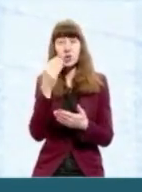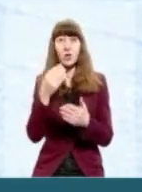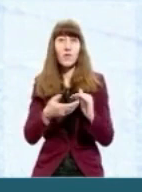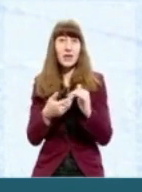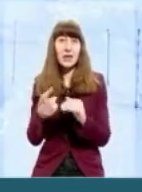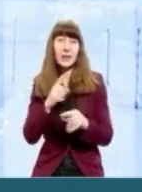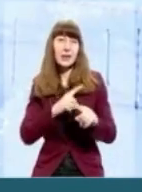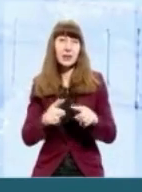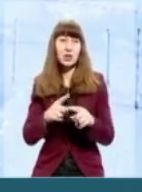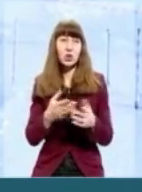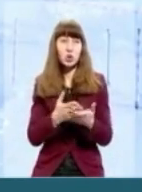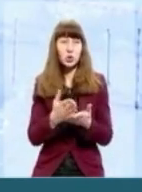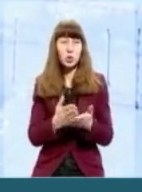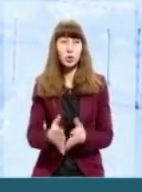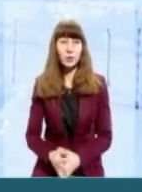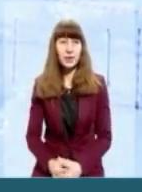вызова экстренных служб.